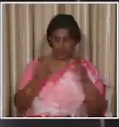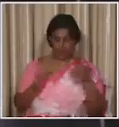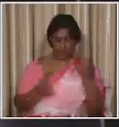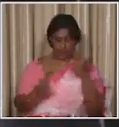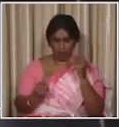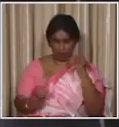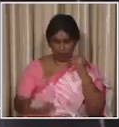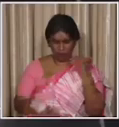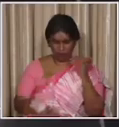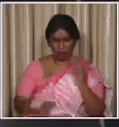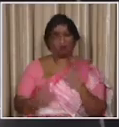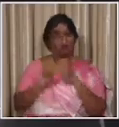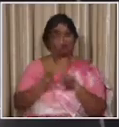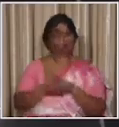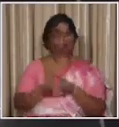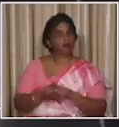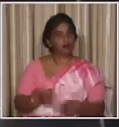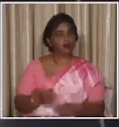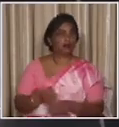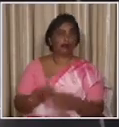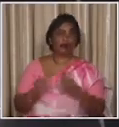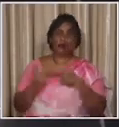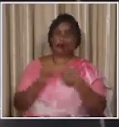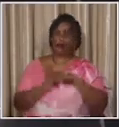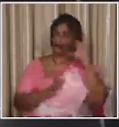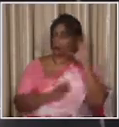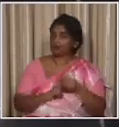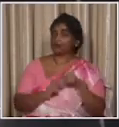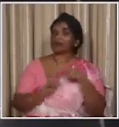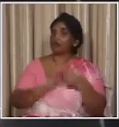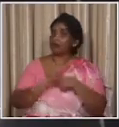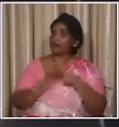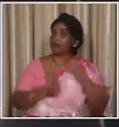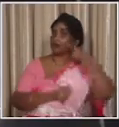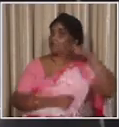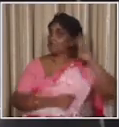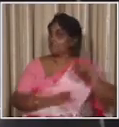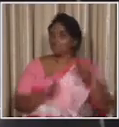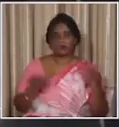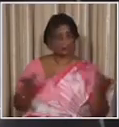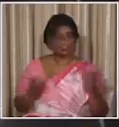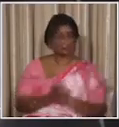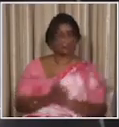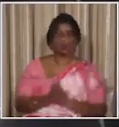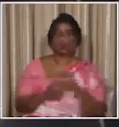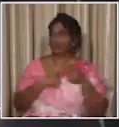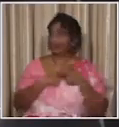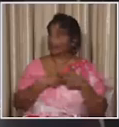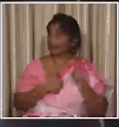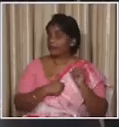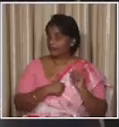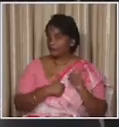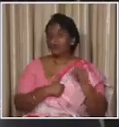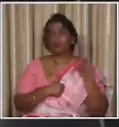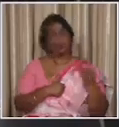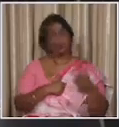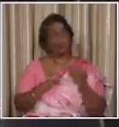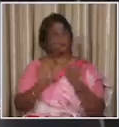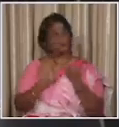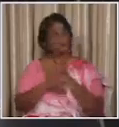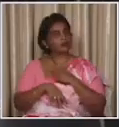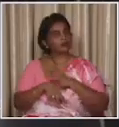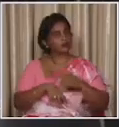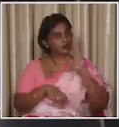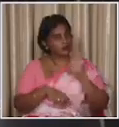දෙනාට අවබෝධයක් නැතුව ඇති. ඒ වගේම පනත් ගේනේව ගැන අපේ රටේ මිනිස්සු විශ්වාසිකුත් නැහැ. හේතුව මේ